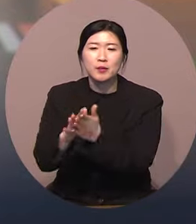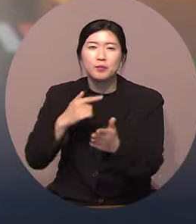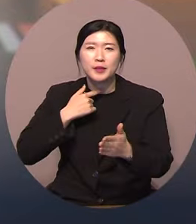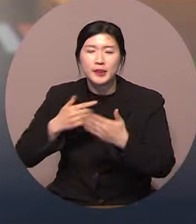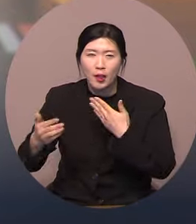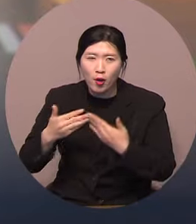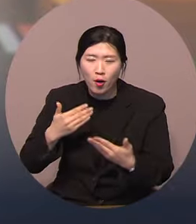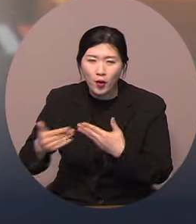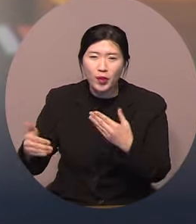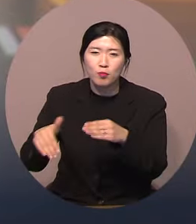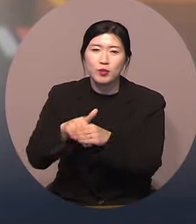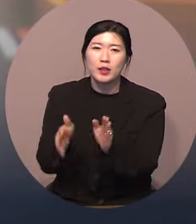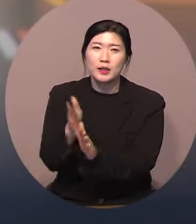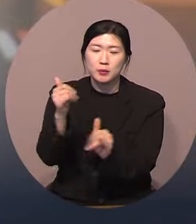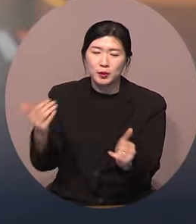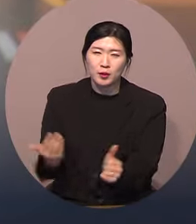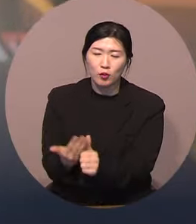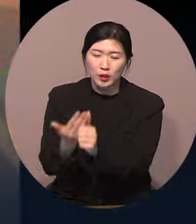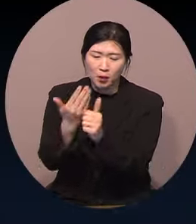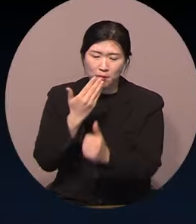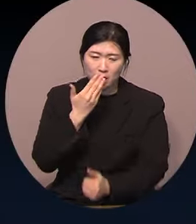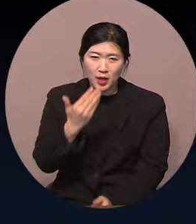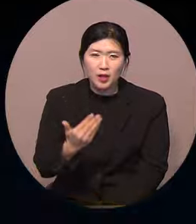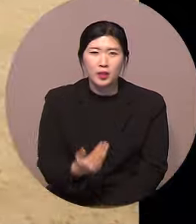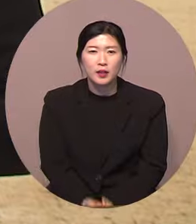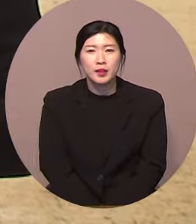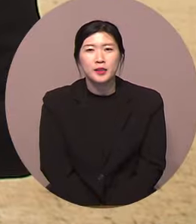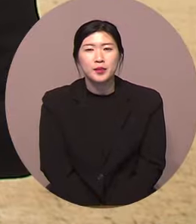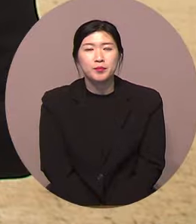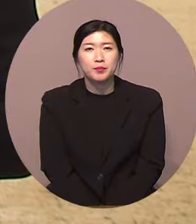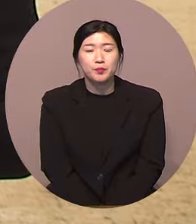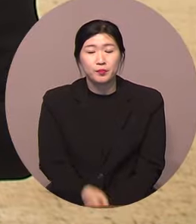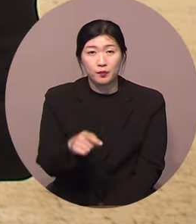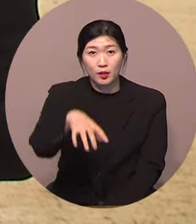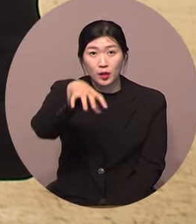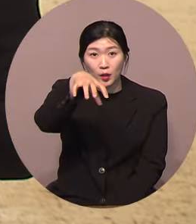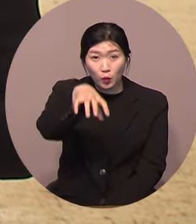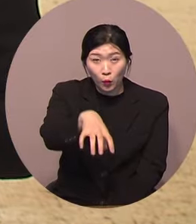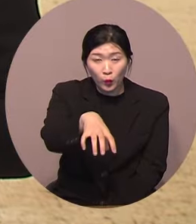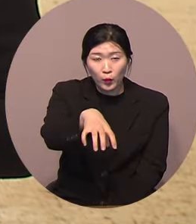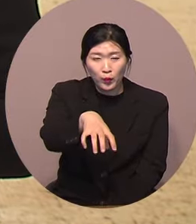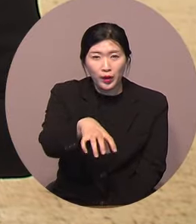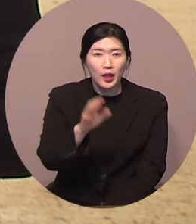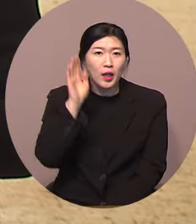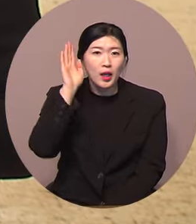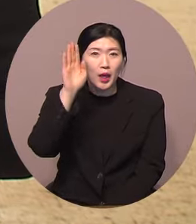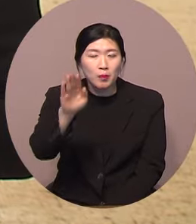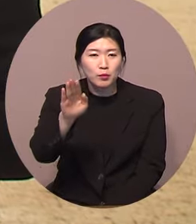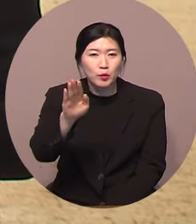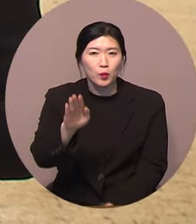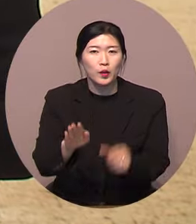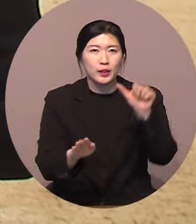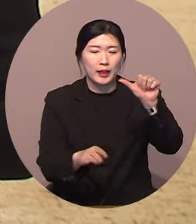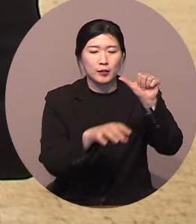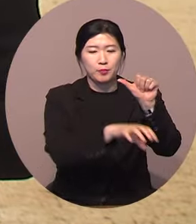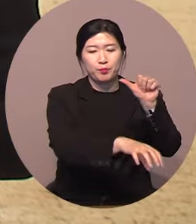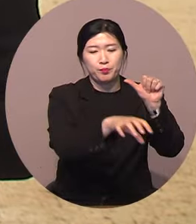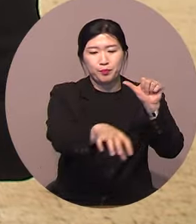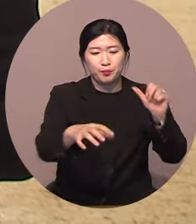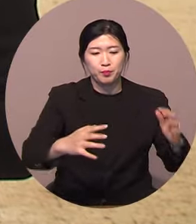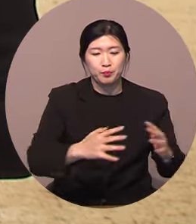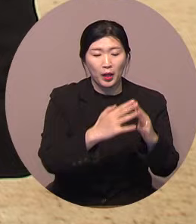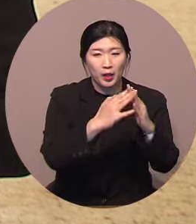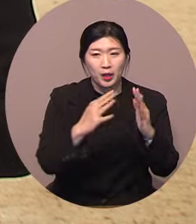문화 시민으로 형성될 수 있는 기반을 다진다고. 어린이 박물관을 시작으로 국립박물관 단지에는 5개의